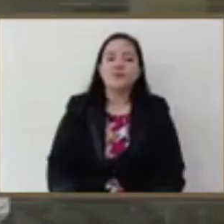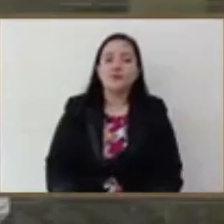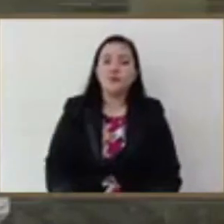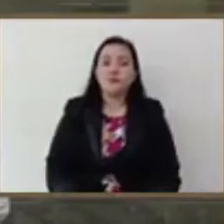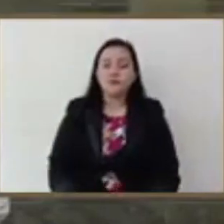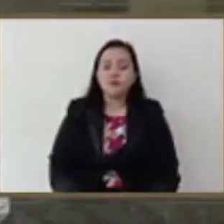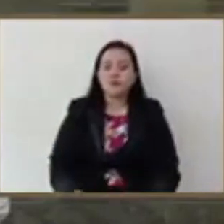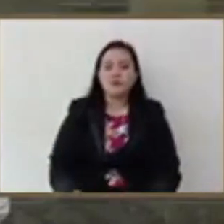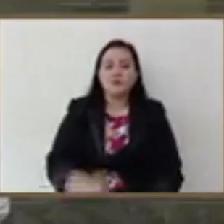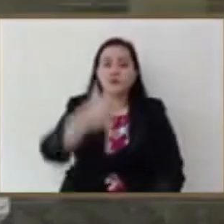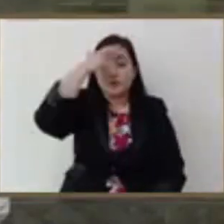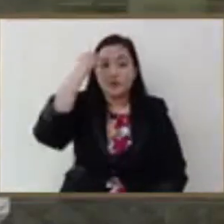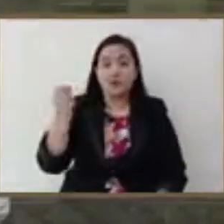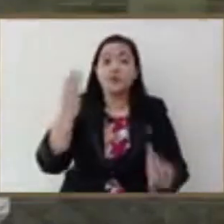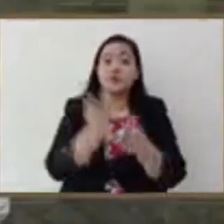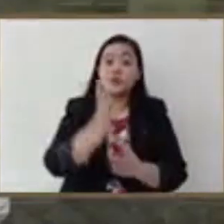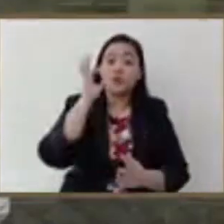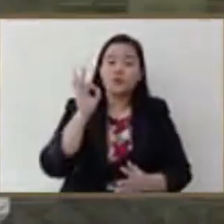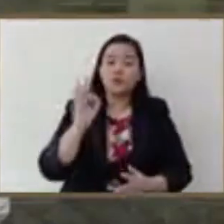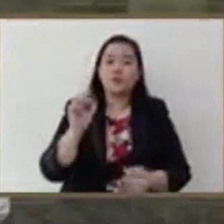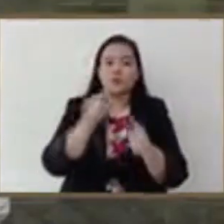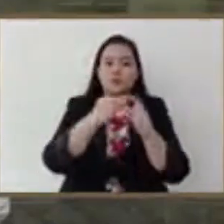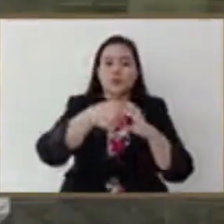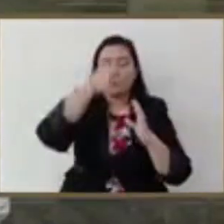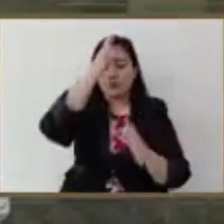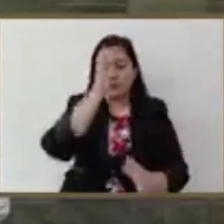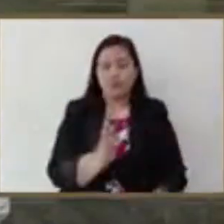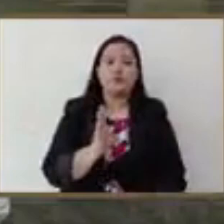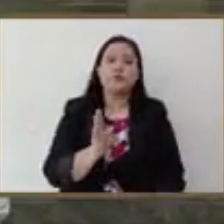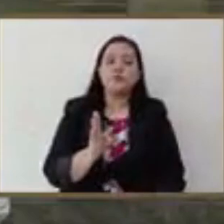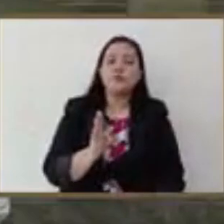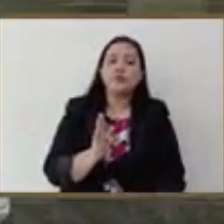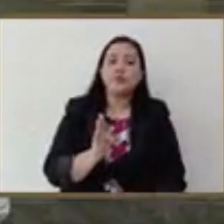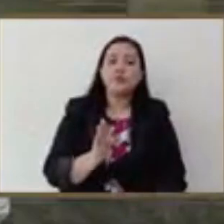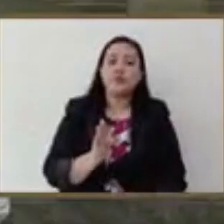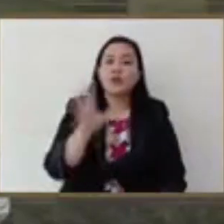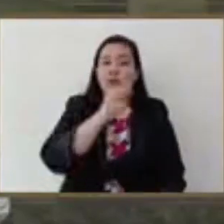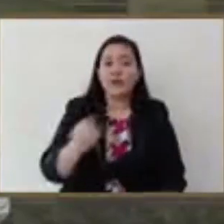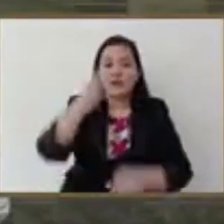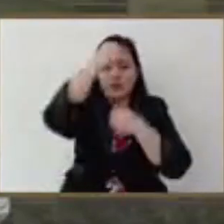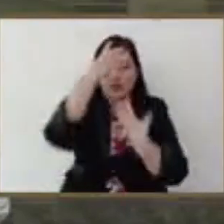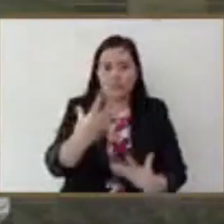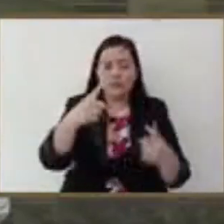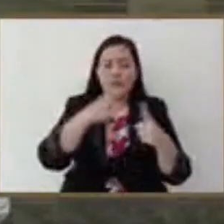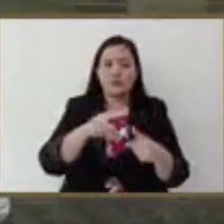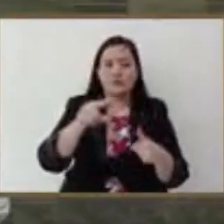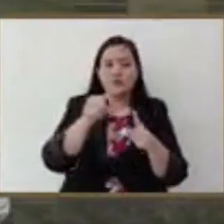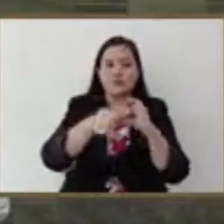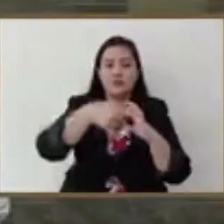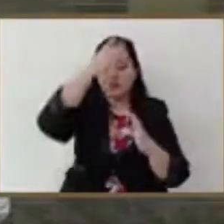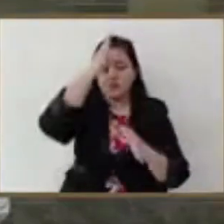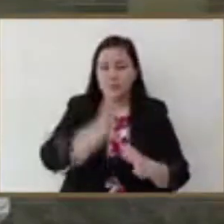Bakit? Because through the preaching of the Word of God, through the hearing of the Word of God, and obedience to the Word of God,